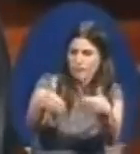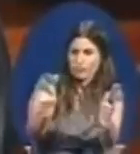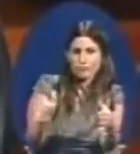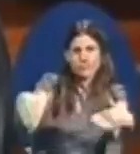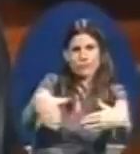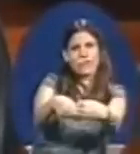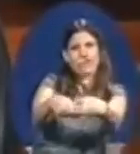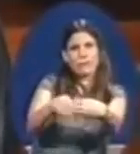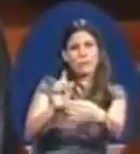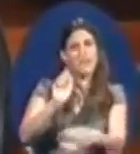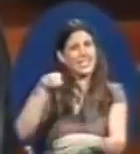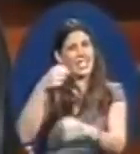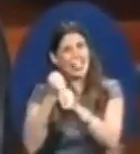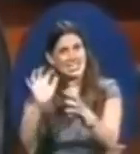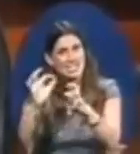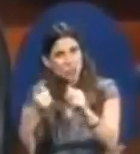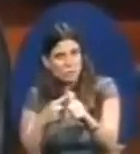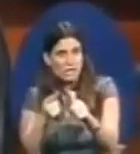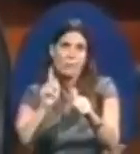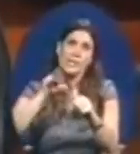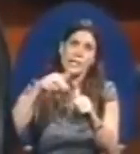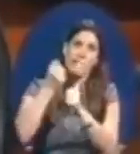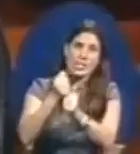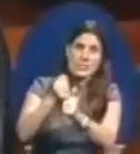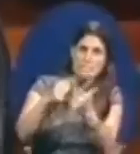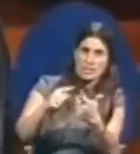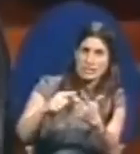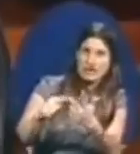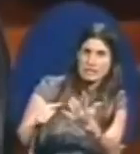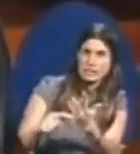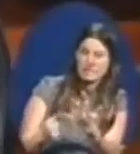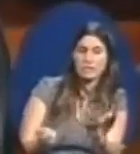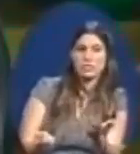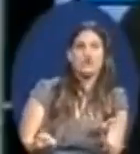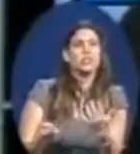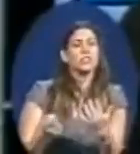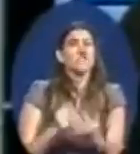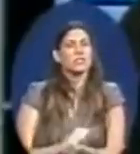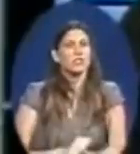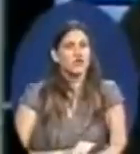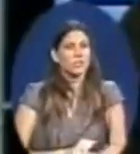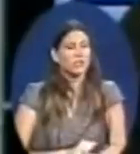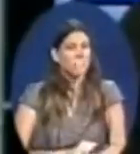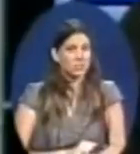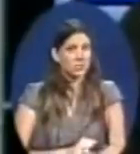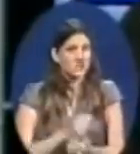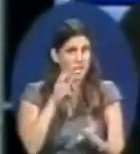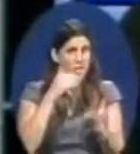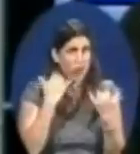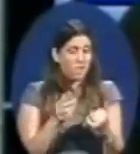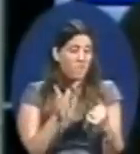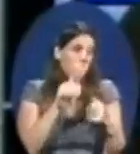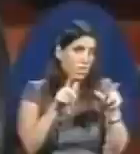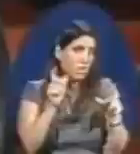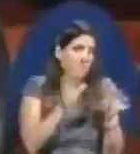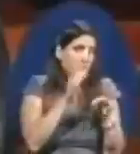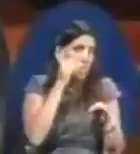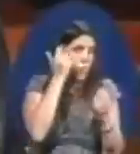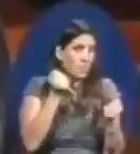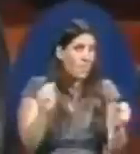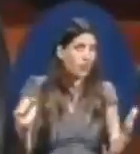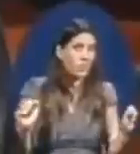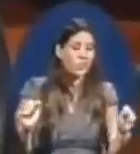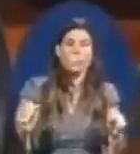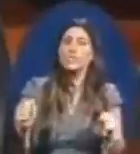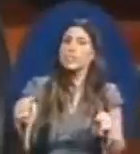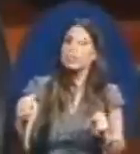נציג המושבים, מי יהיה נציג הקיבוצים, ששקיב שנה... שלא לדבר על הארגזים במפלגה שלך, שיש להם מחשבה עצמאית לפעמים. את כל